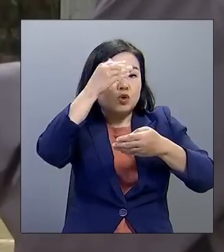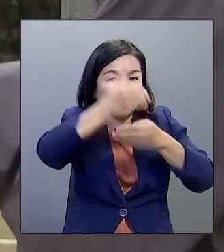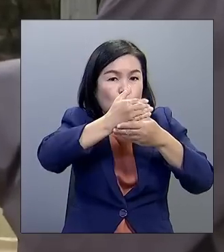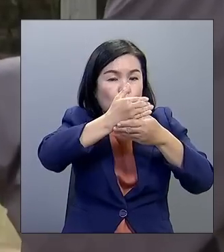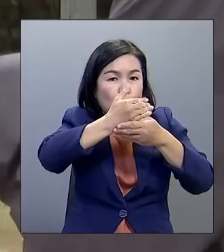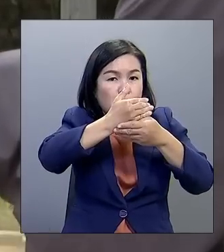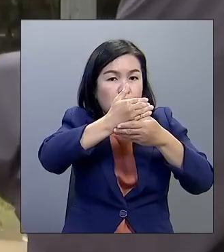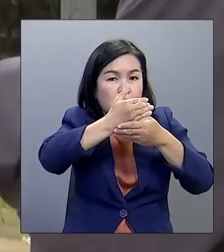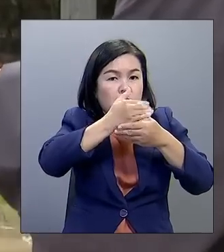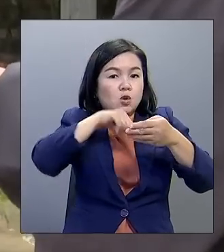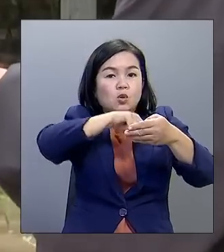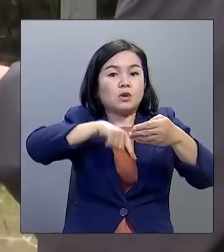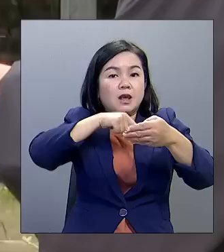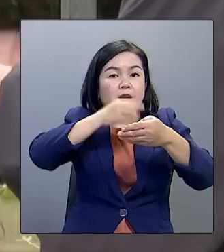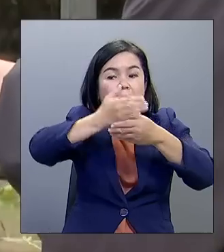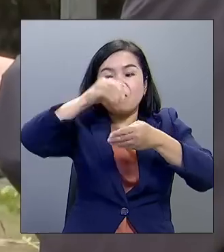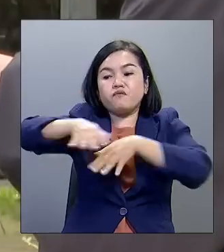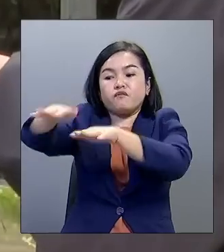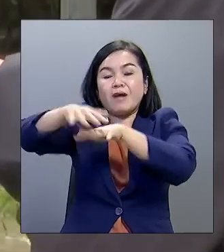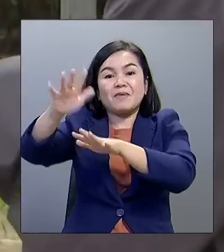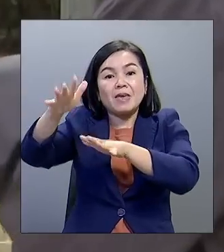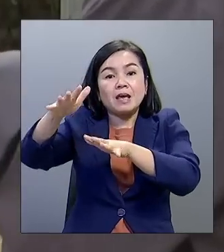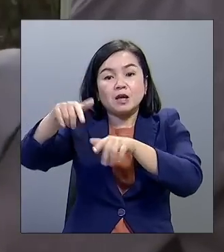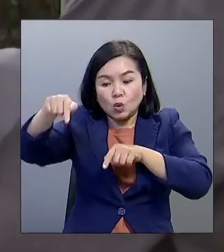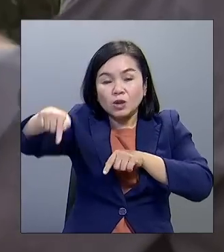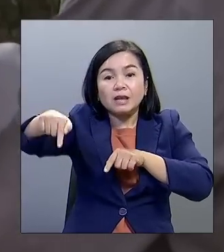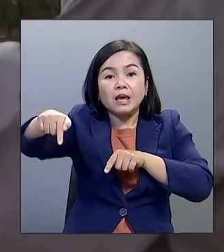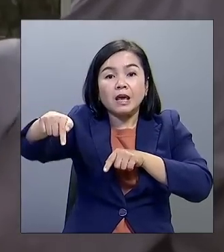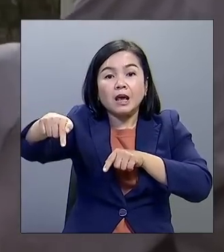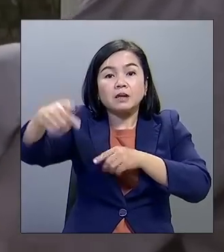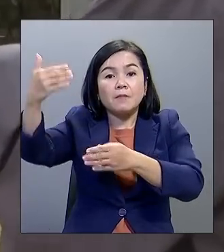ตรงคลองไม่ได้อ่ะลูกแล้วตรงนี้มันก็เป็นคัน